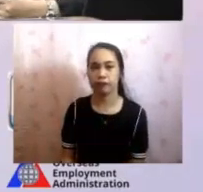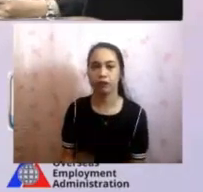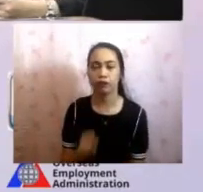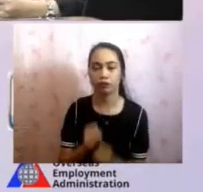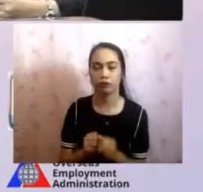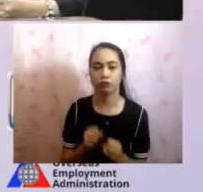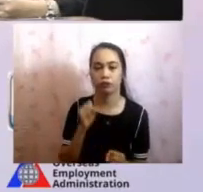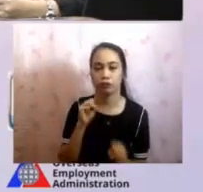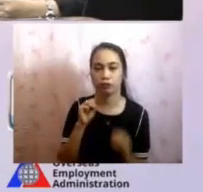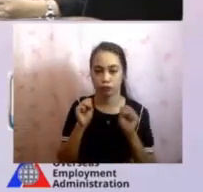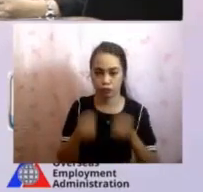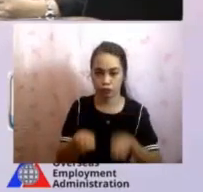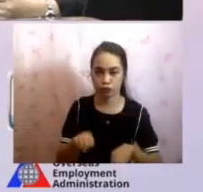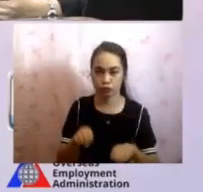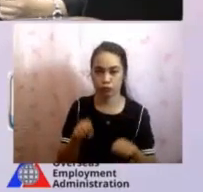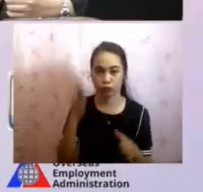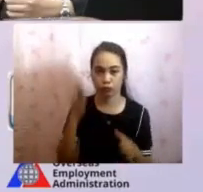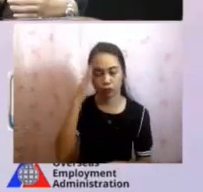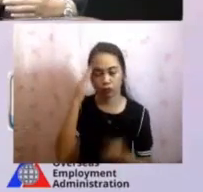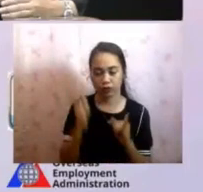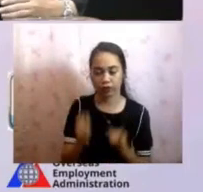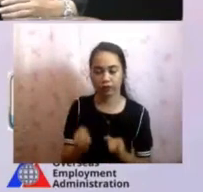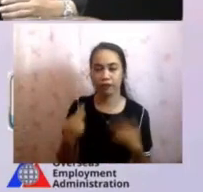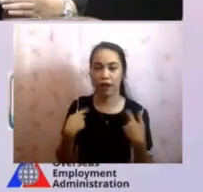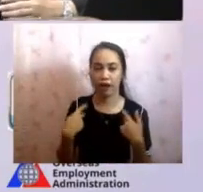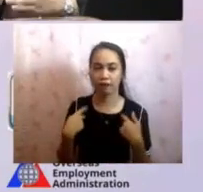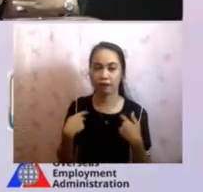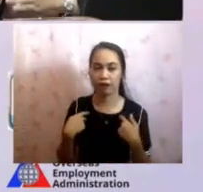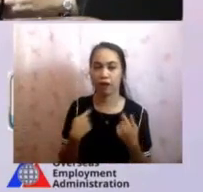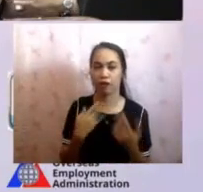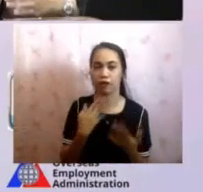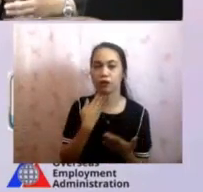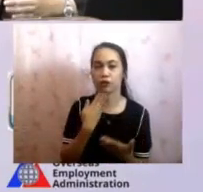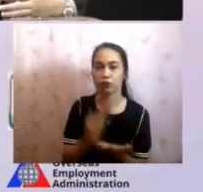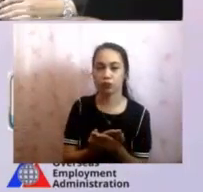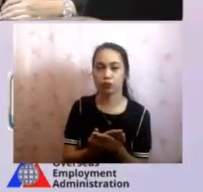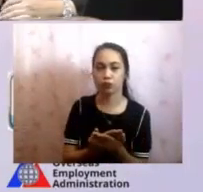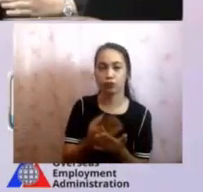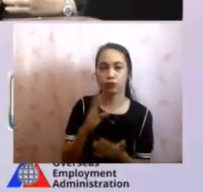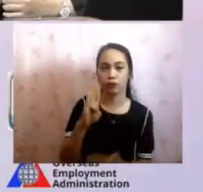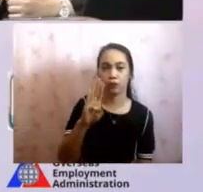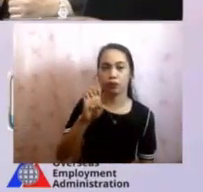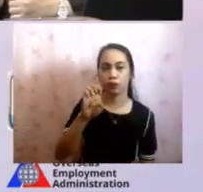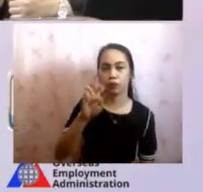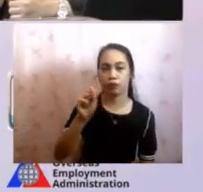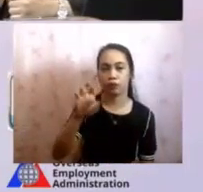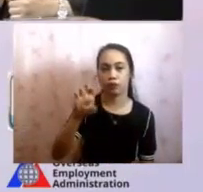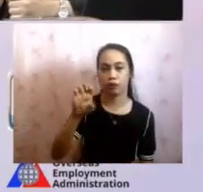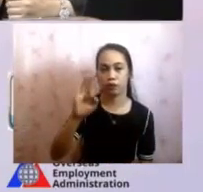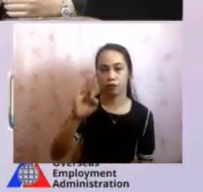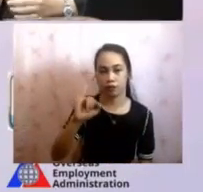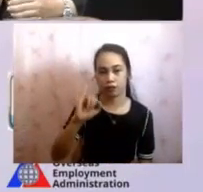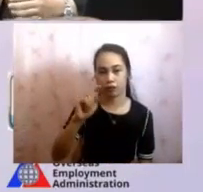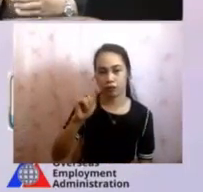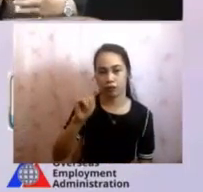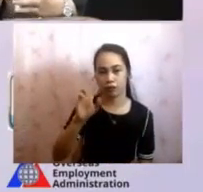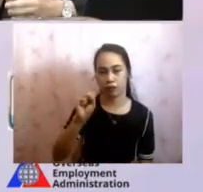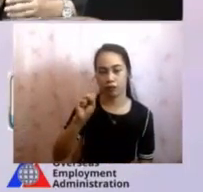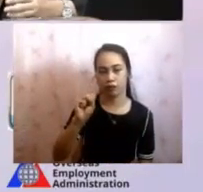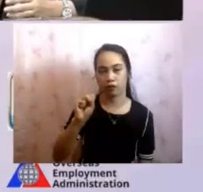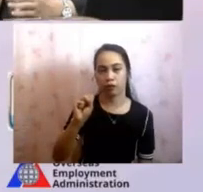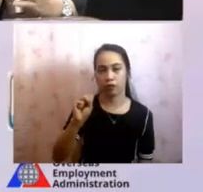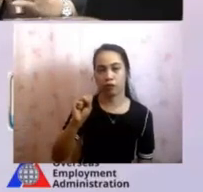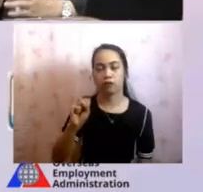Anna, aside from knowing the company, diha sa di mo mahibawan if nag-offer bagid sila or tarong ba sila in when it comes to mga